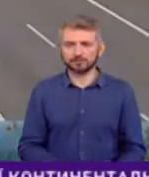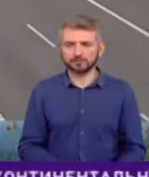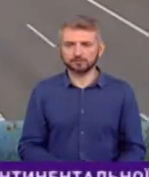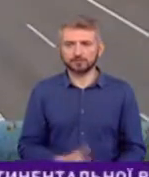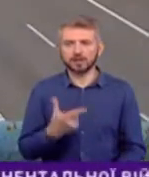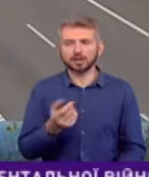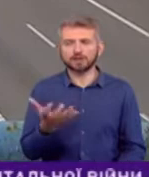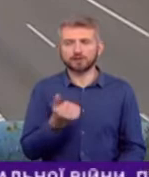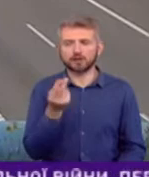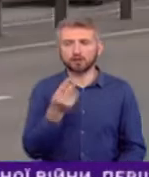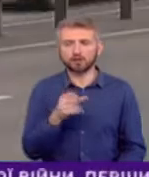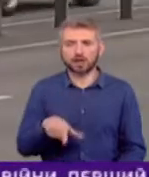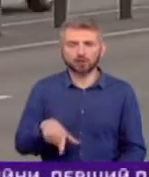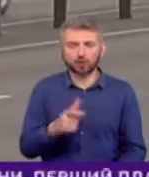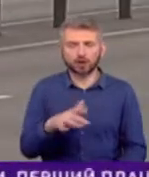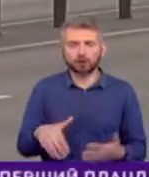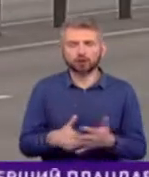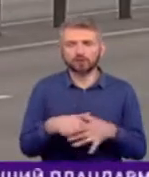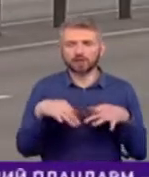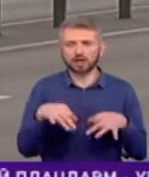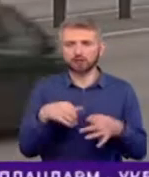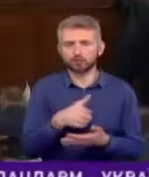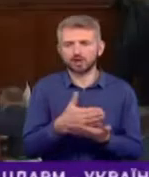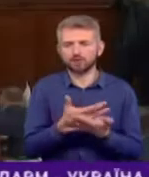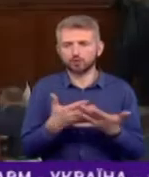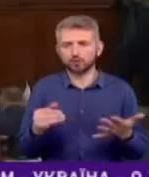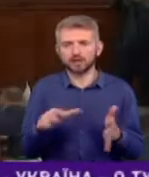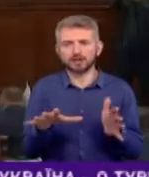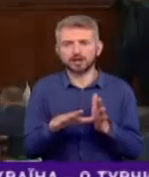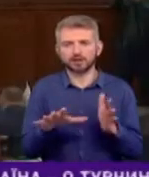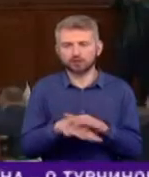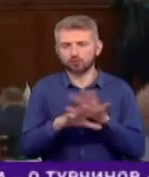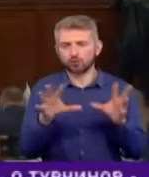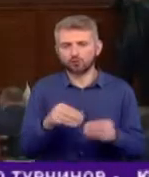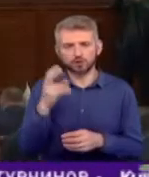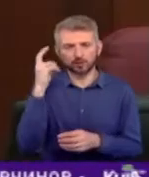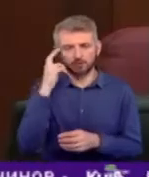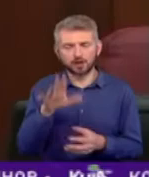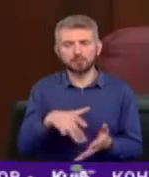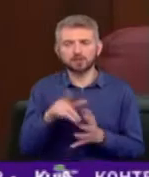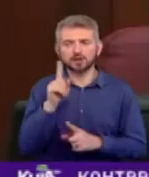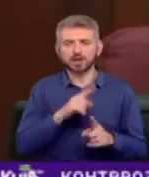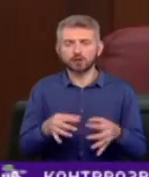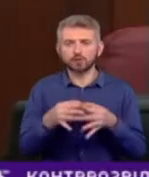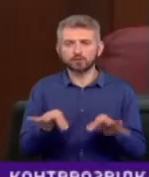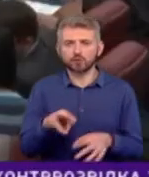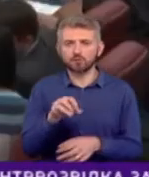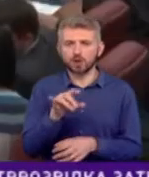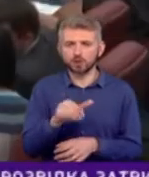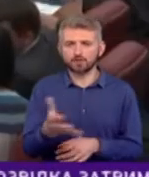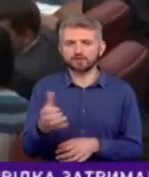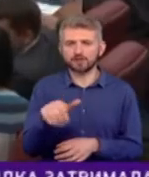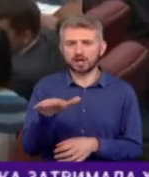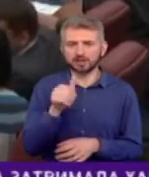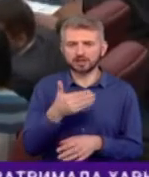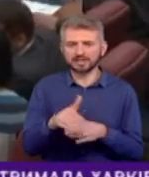Де взяти гроші на дороги, оновлення транспортної інфраструктури та енергетичного комплексу Києва? Міськрада дозволила мерові взяти кредит